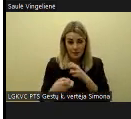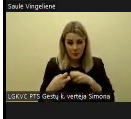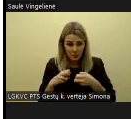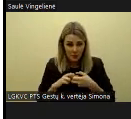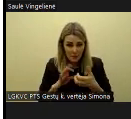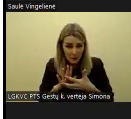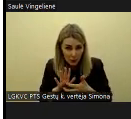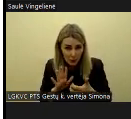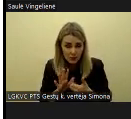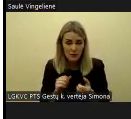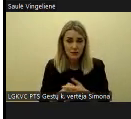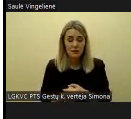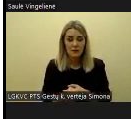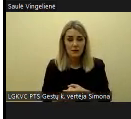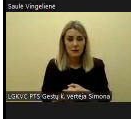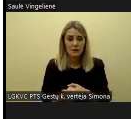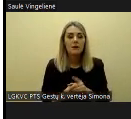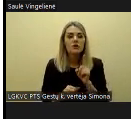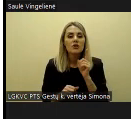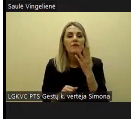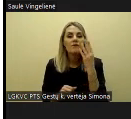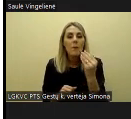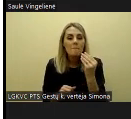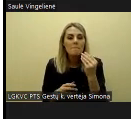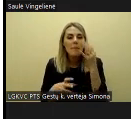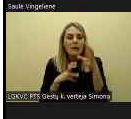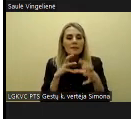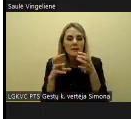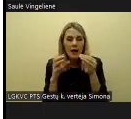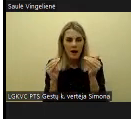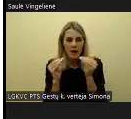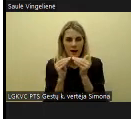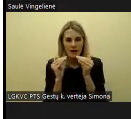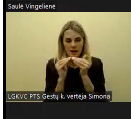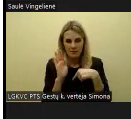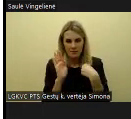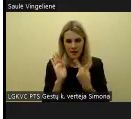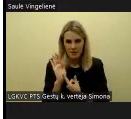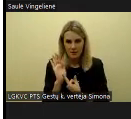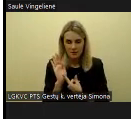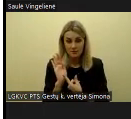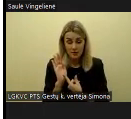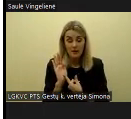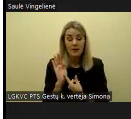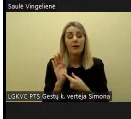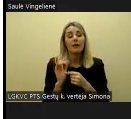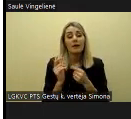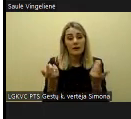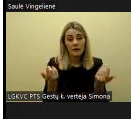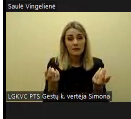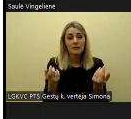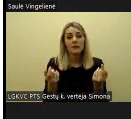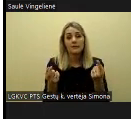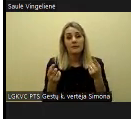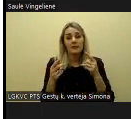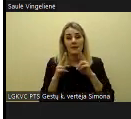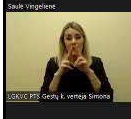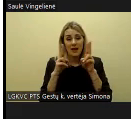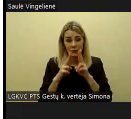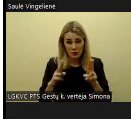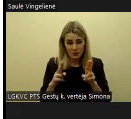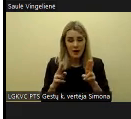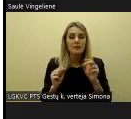ir panašiai. Taigi, tai yra pasaulinio lygmens klausimai. Ir nacionalinėme lygmenyje galbūt gali būti tai